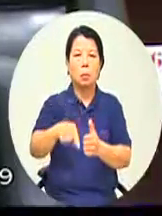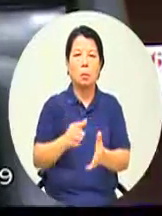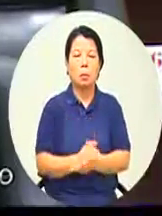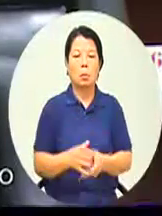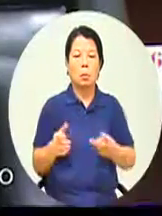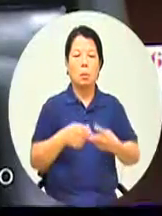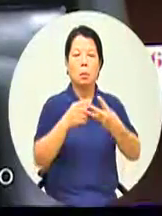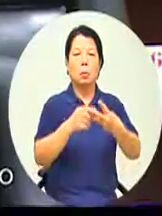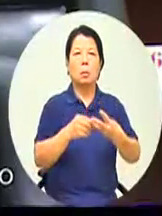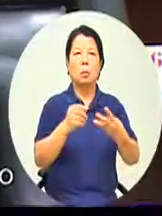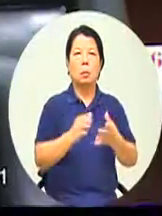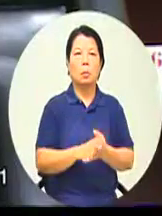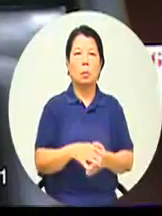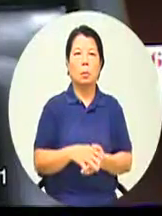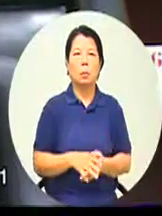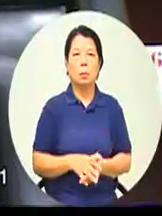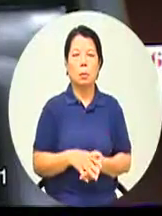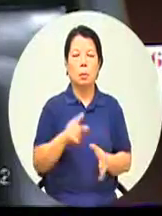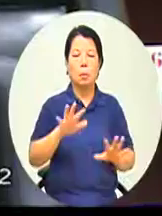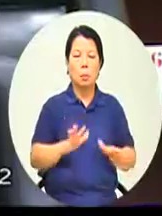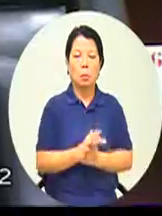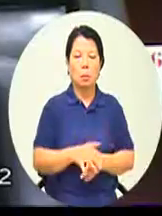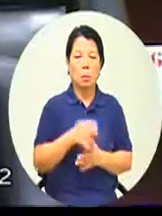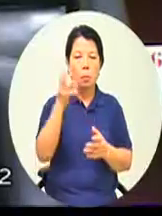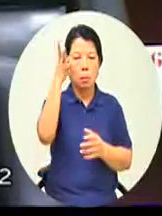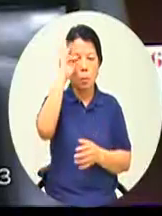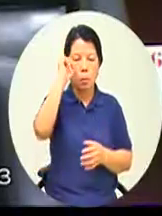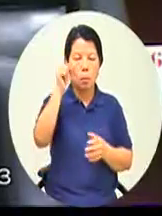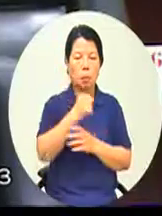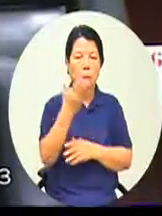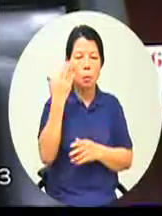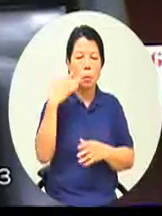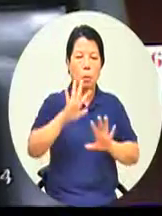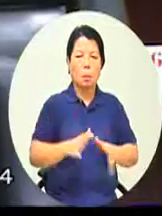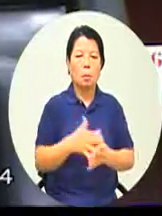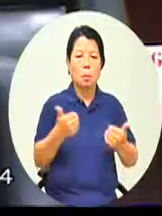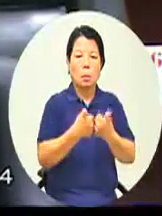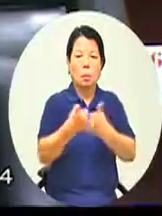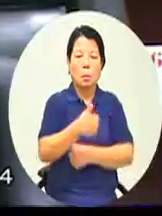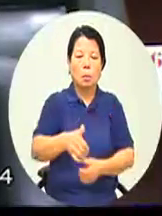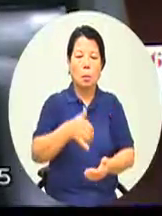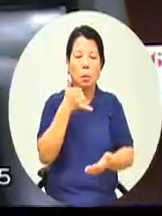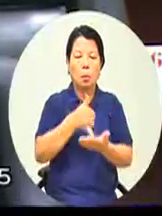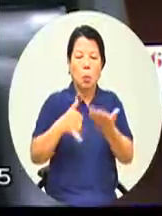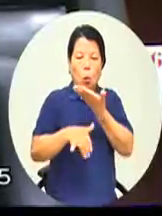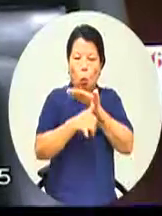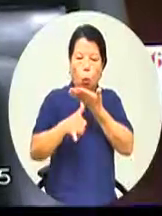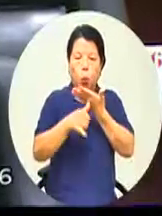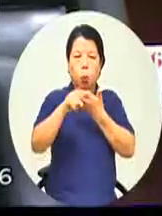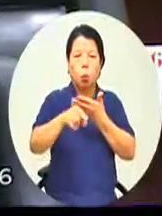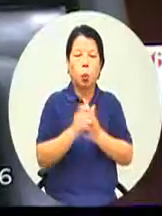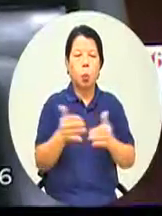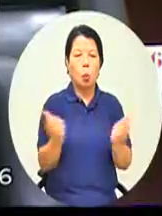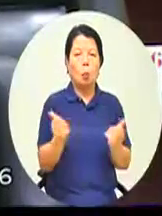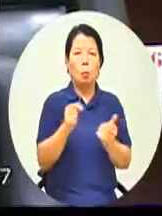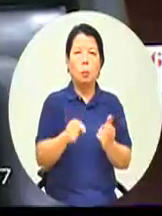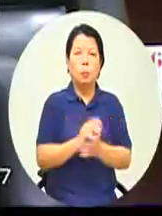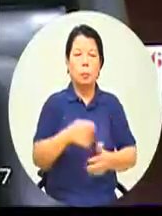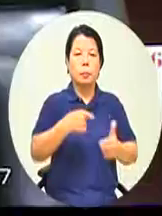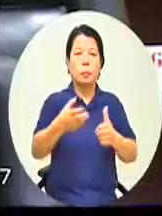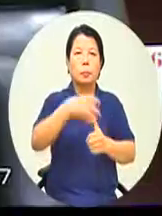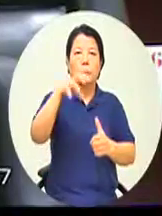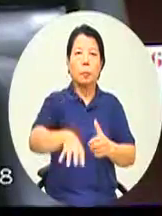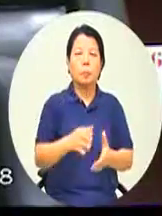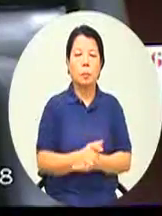那第三题我想这几天也有很多议员咨询有关毒品的问题。那教育局也一直就